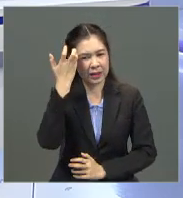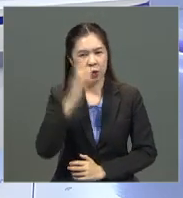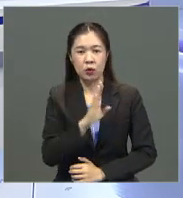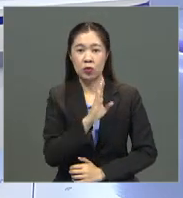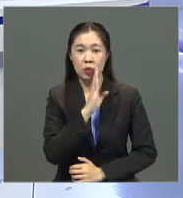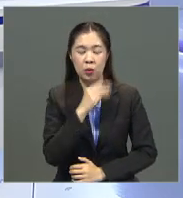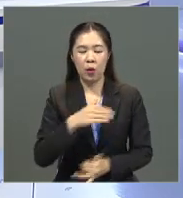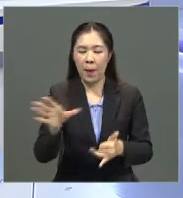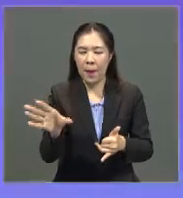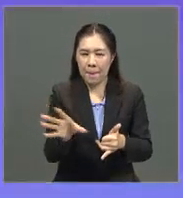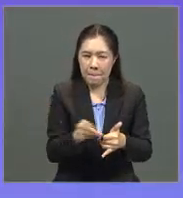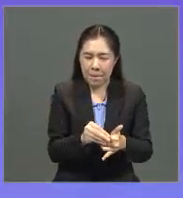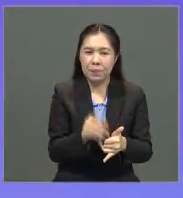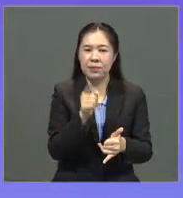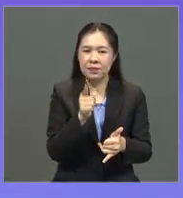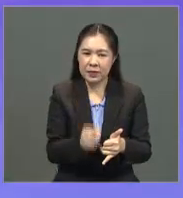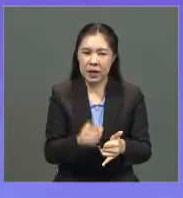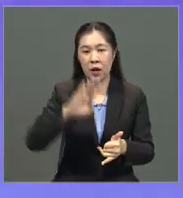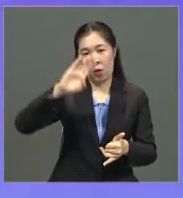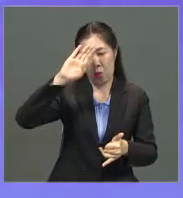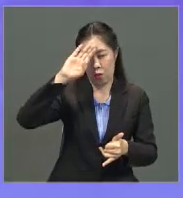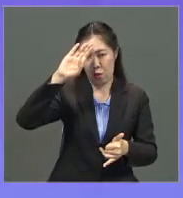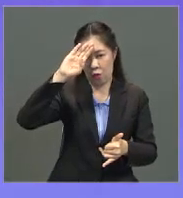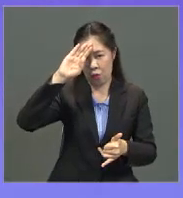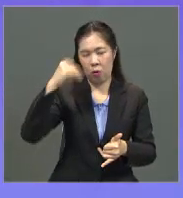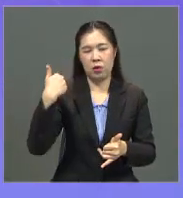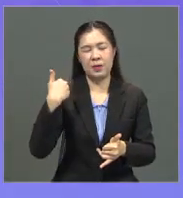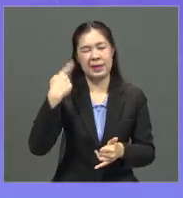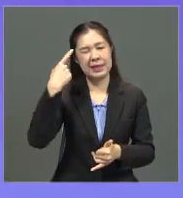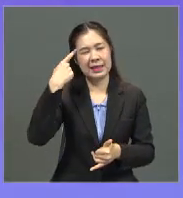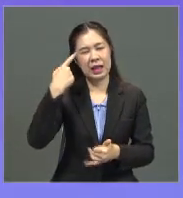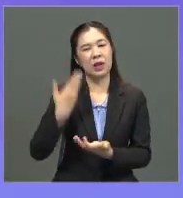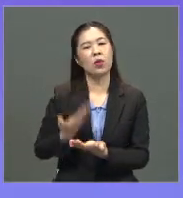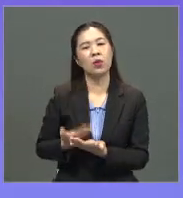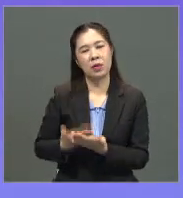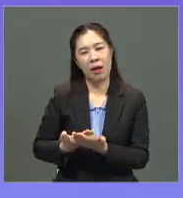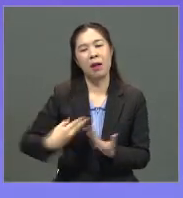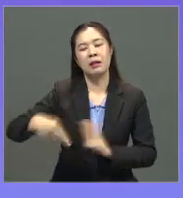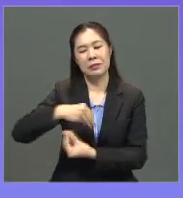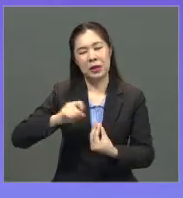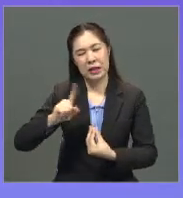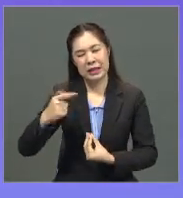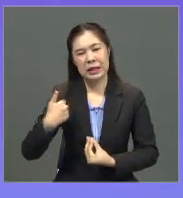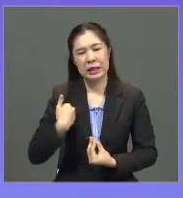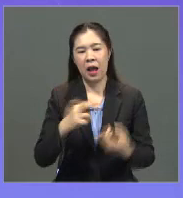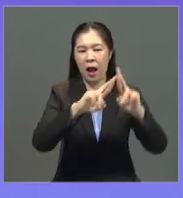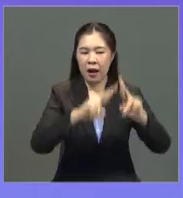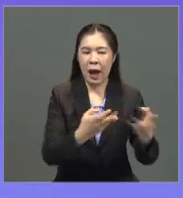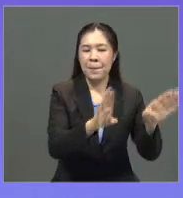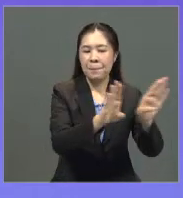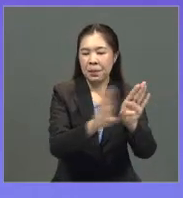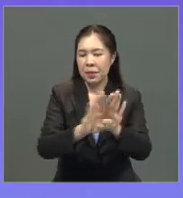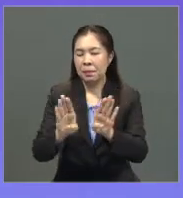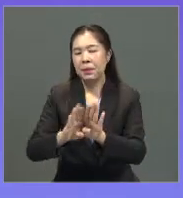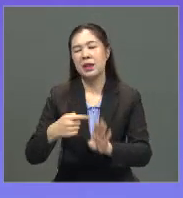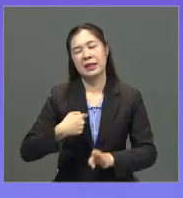หากมีการติดเชื้อจริงๆนอกจากเรื่องของโรคกังวลเรื่องของเงินในกระเป๋าเรื่องของเศรษฐกิจก็ว่าจะต้องกลับมาปิดนู่นที่นี่